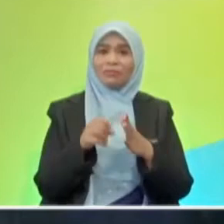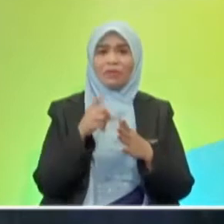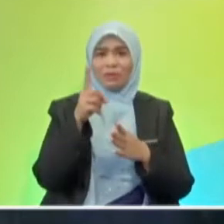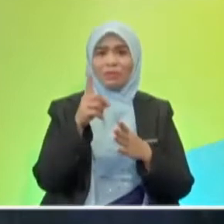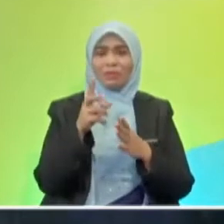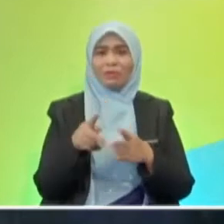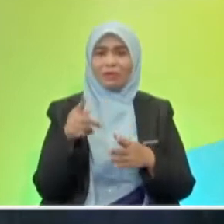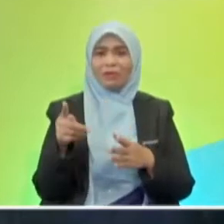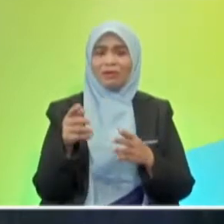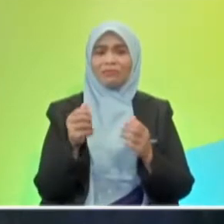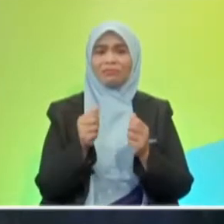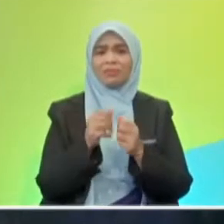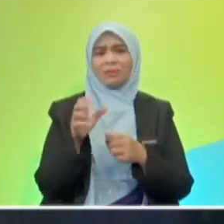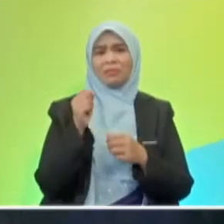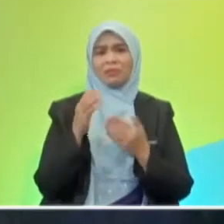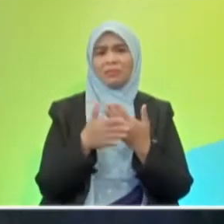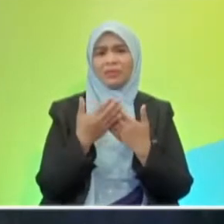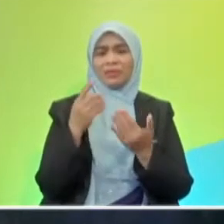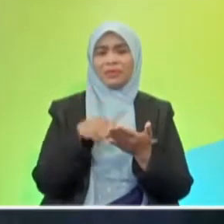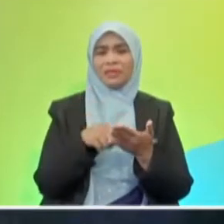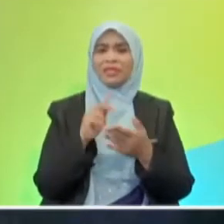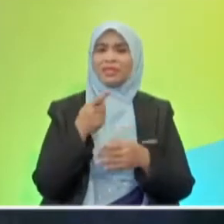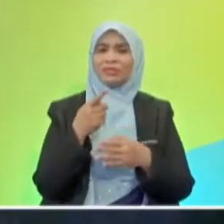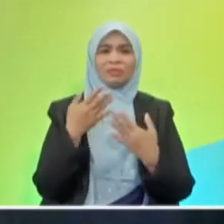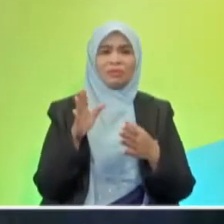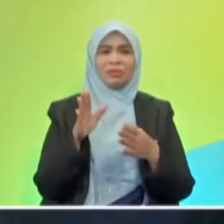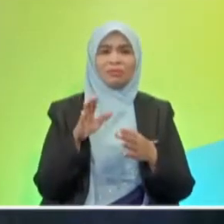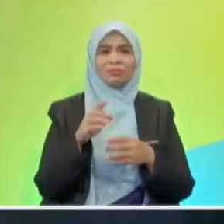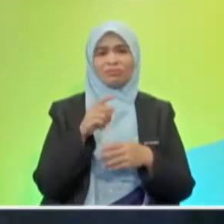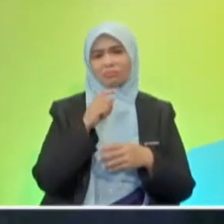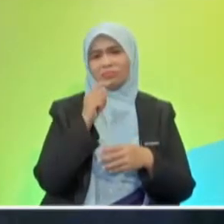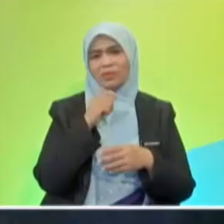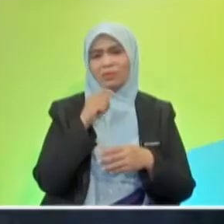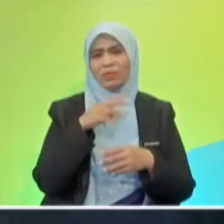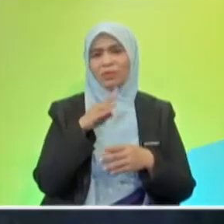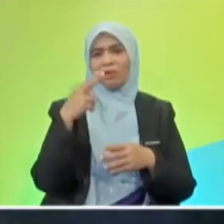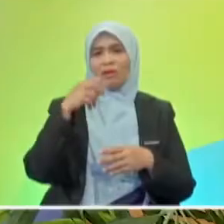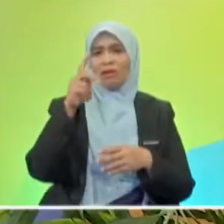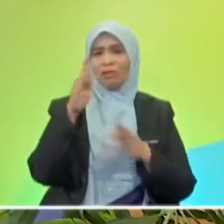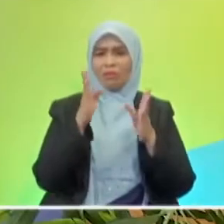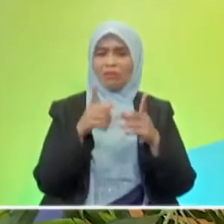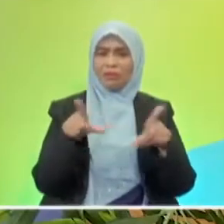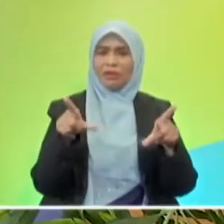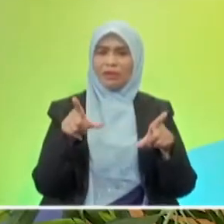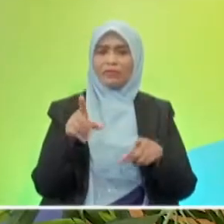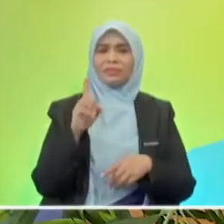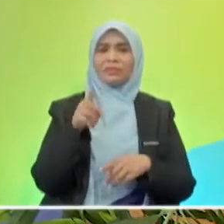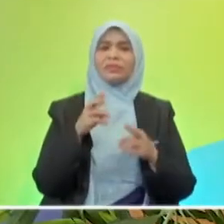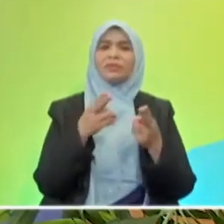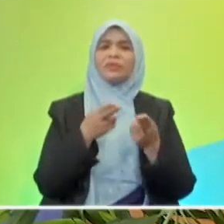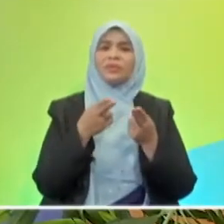dengan ambil mudah begini kita tanah menafikan hak orang lain Jadi kita hendaklah Boru suhu diatas kaki sendiri